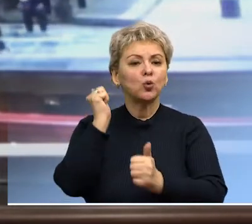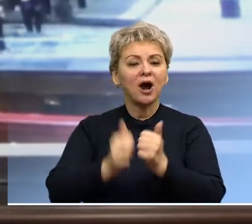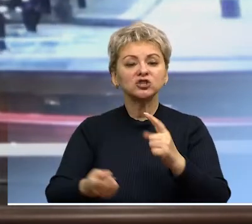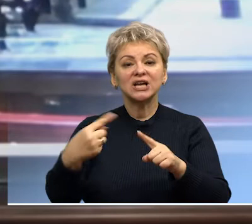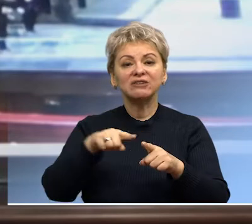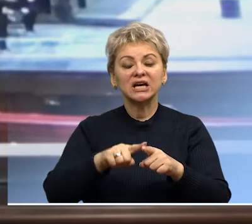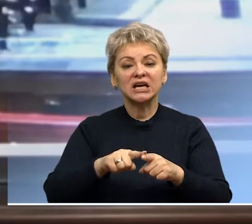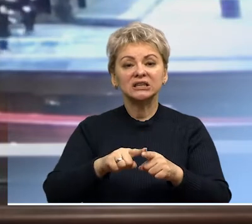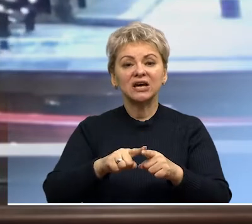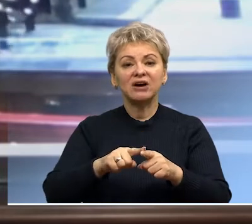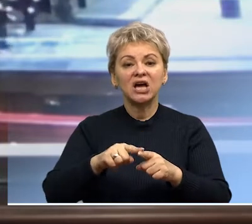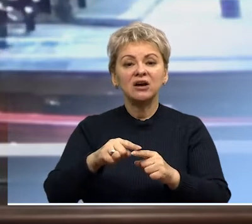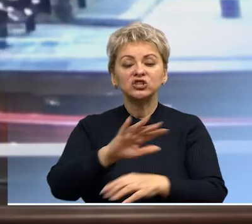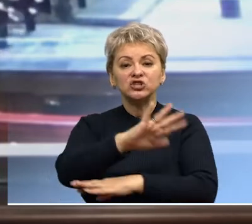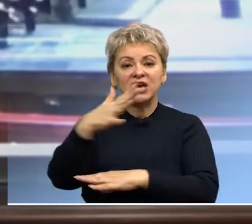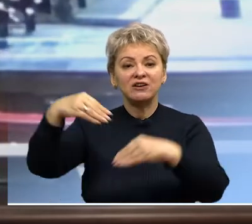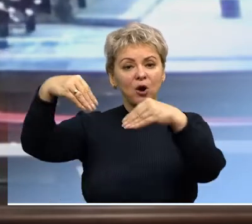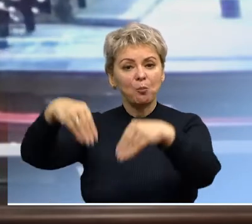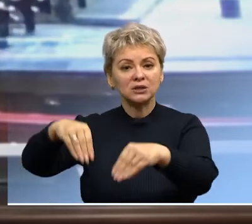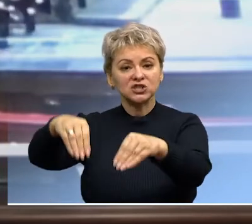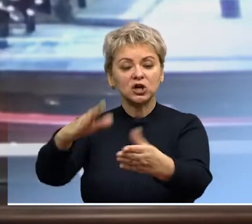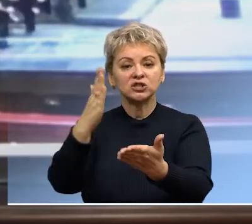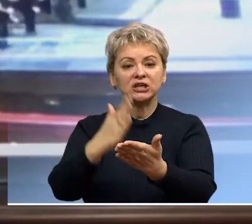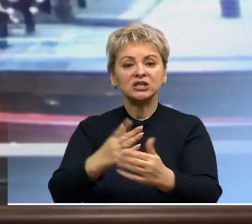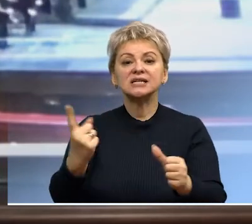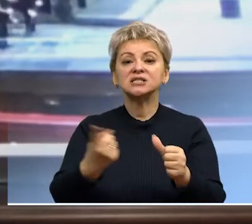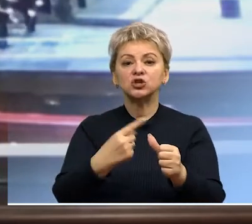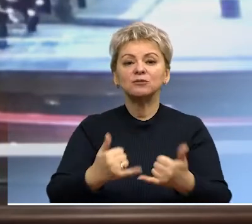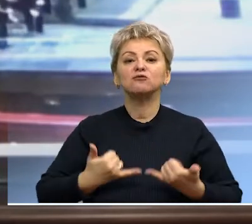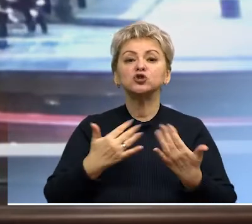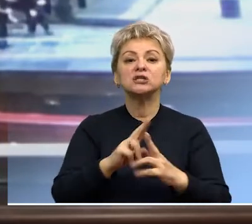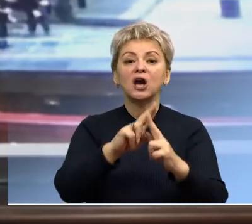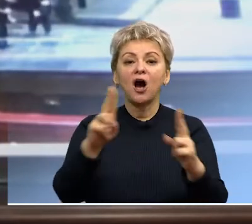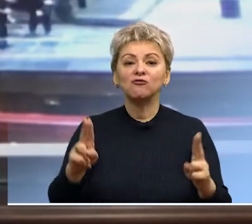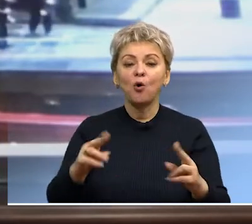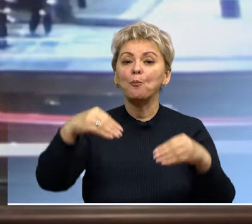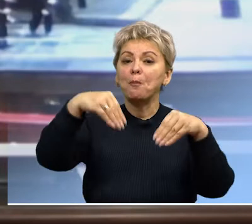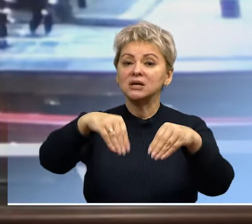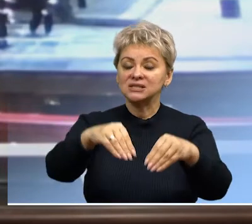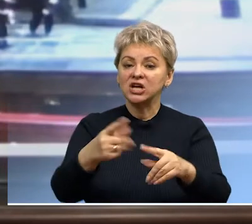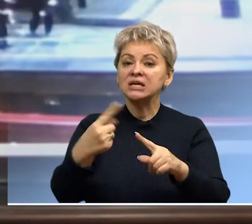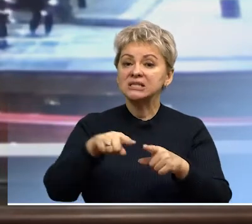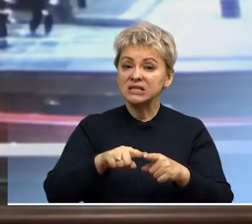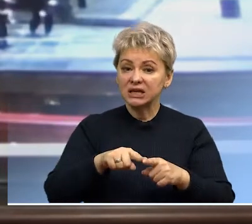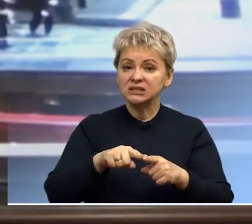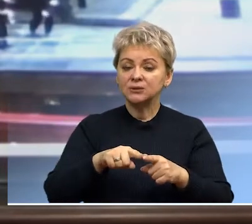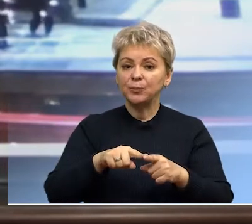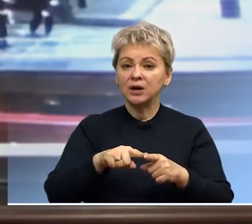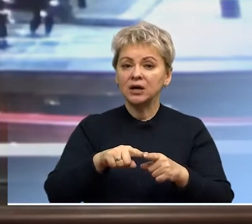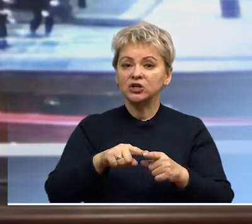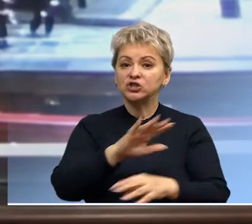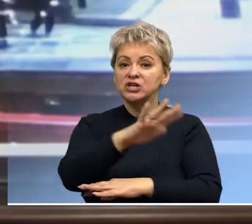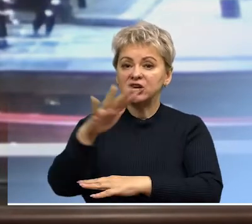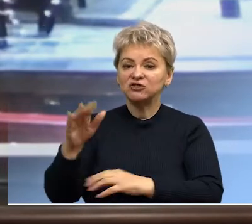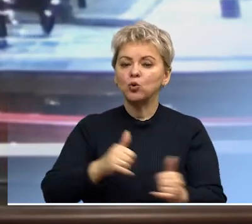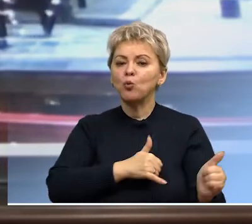у каждого этого посаженного дерева есть имя, в честь кого оно посажено. И за этим,